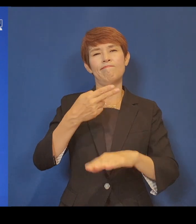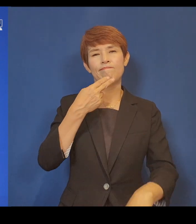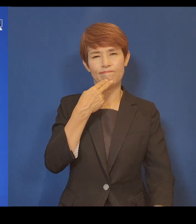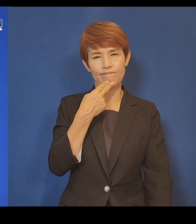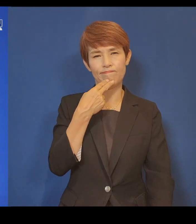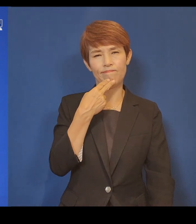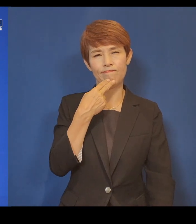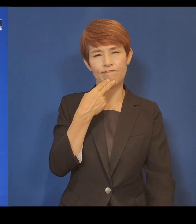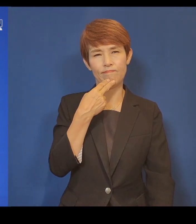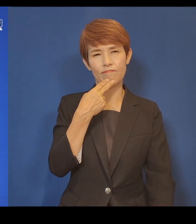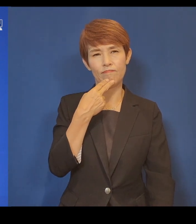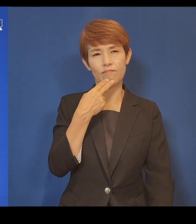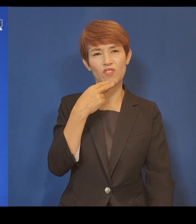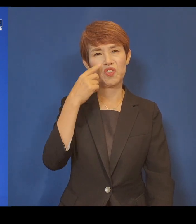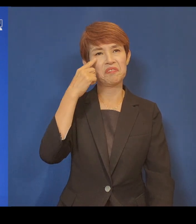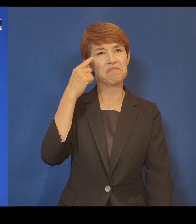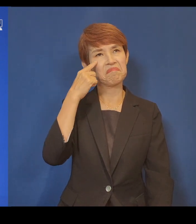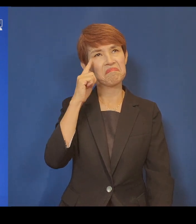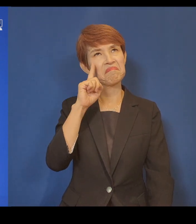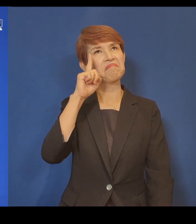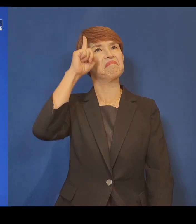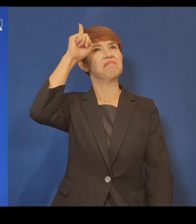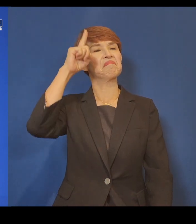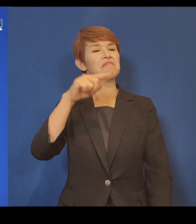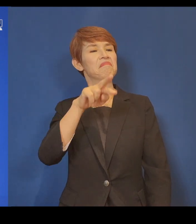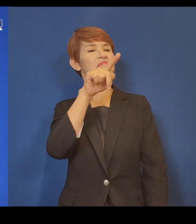사라지고 눈은 막 높아지고요,